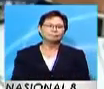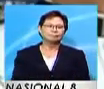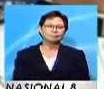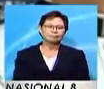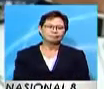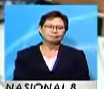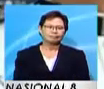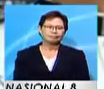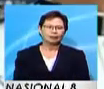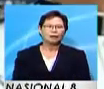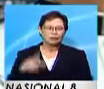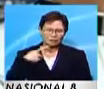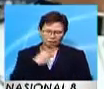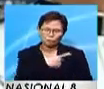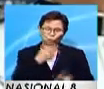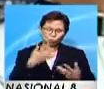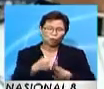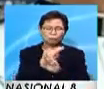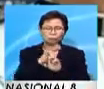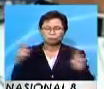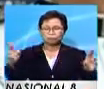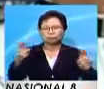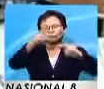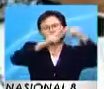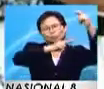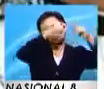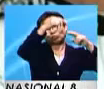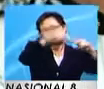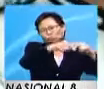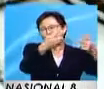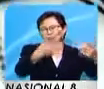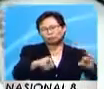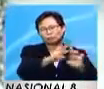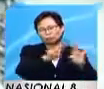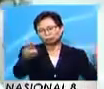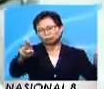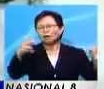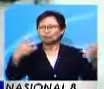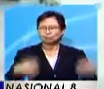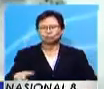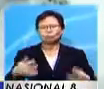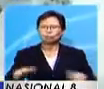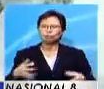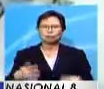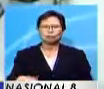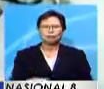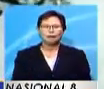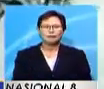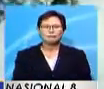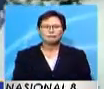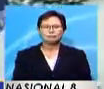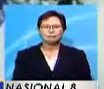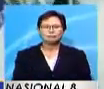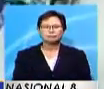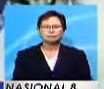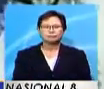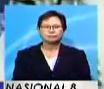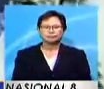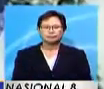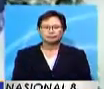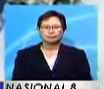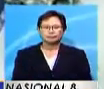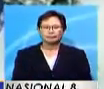lain kita telah pun menyediakan bangunan yang berkenaan kita telah pun se sebenarnya